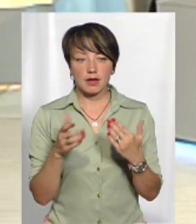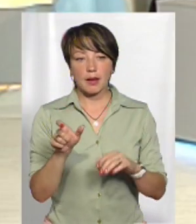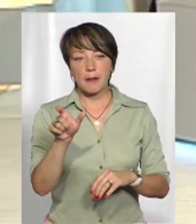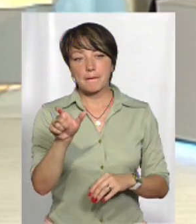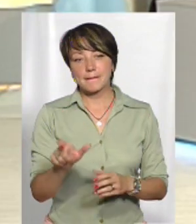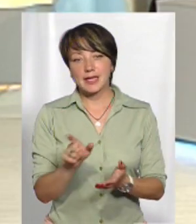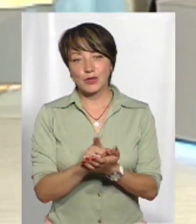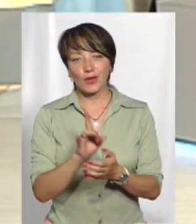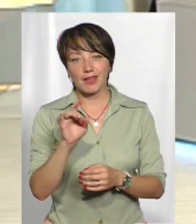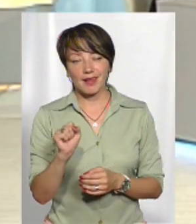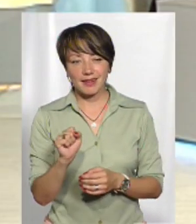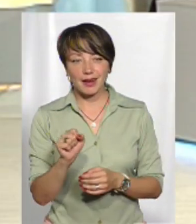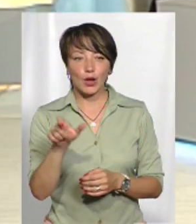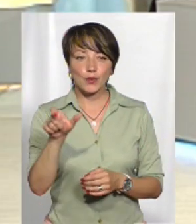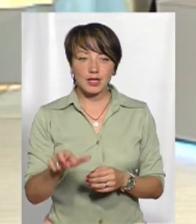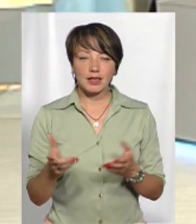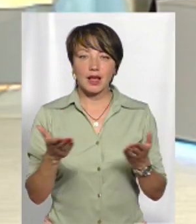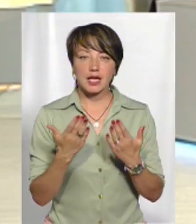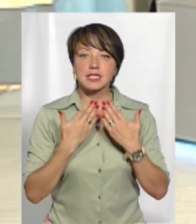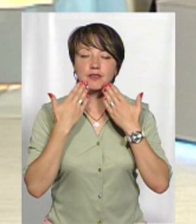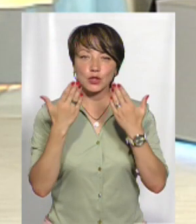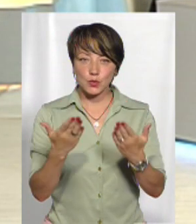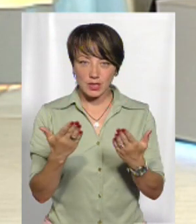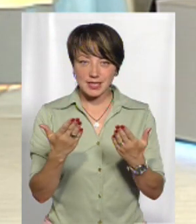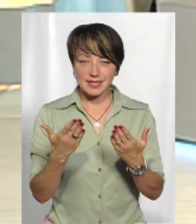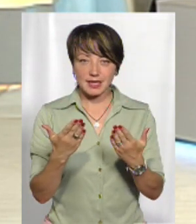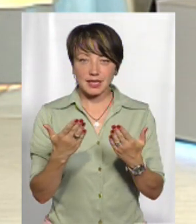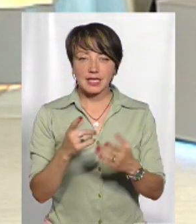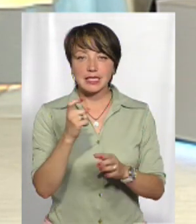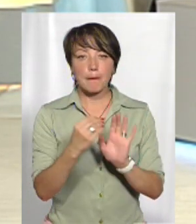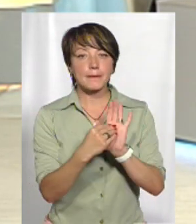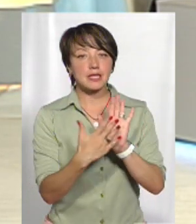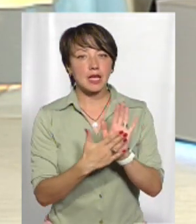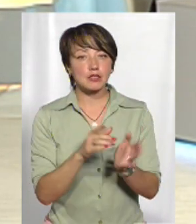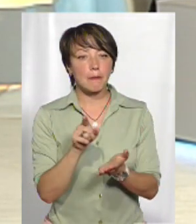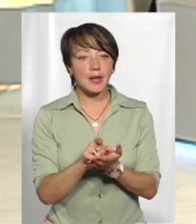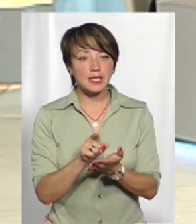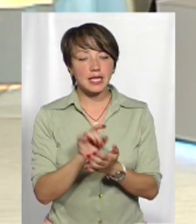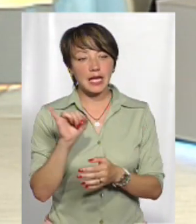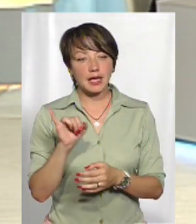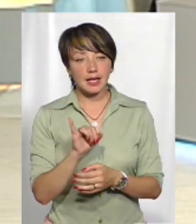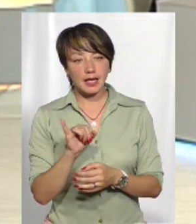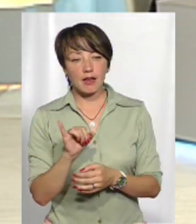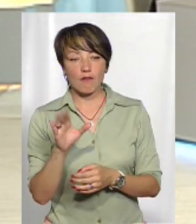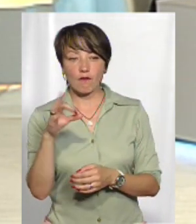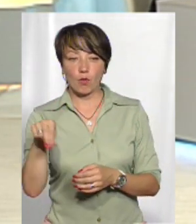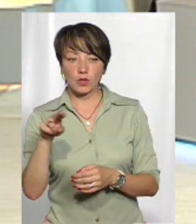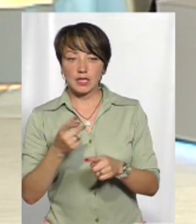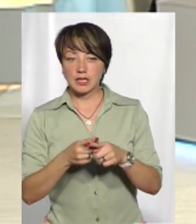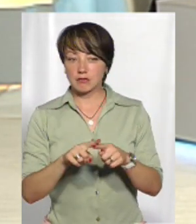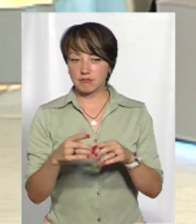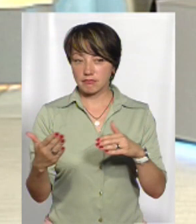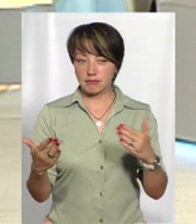потенційного пенсіонера, скажімо так, людини, яка звернулася за призначенням пенсії, і пенсійним фондом?